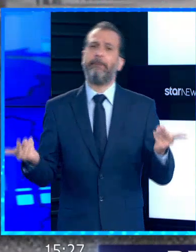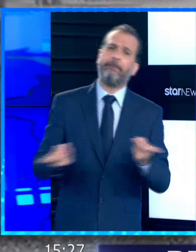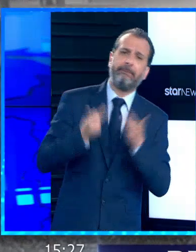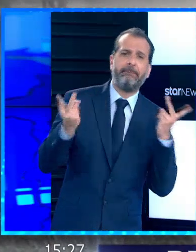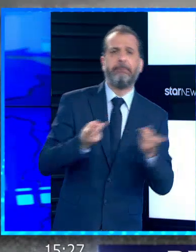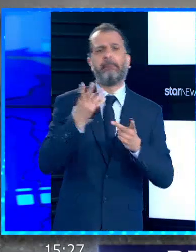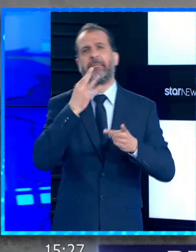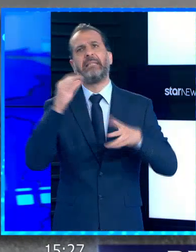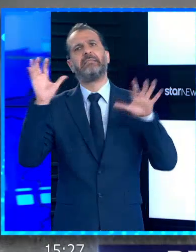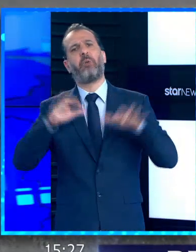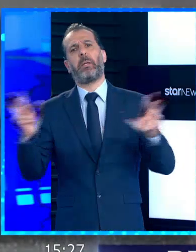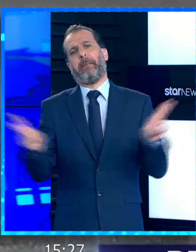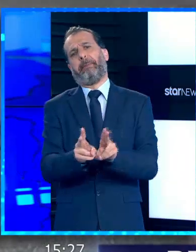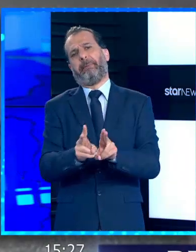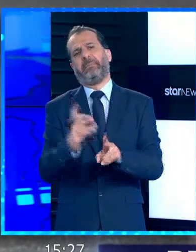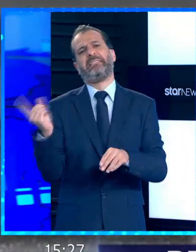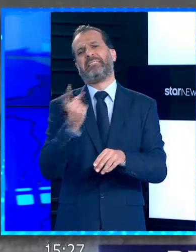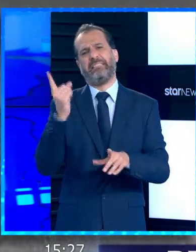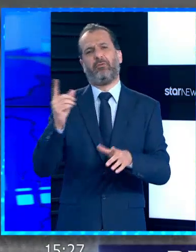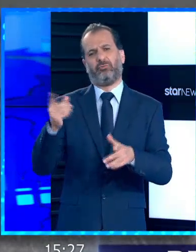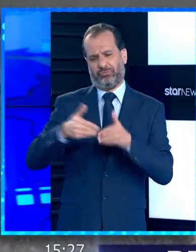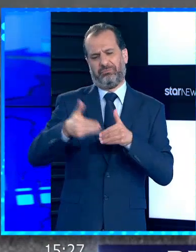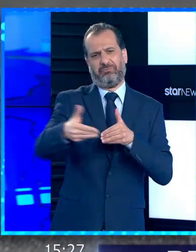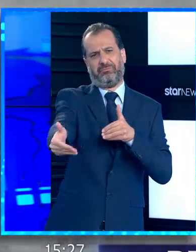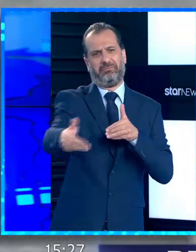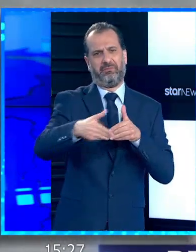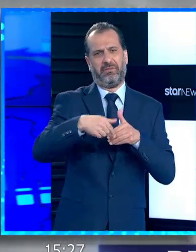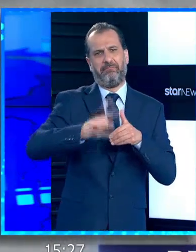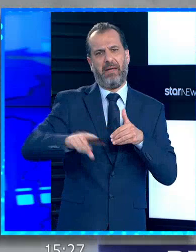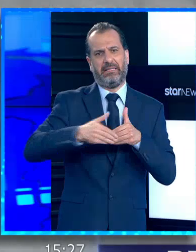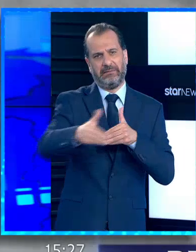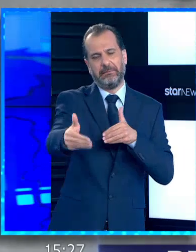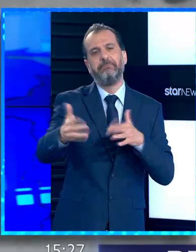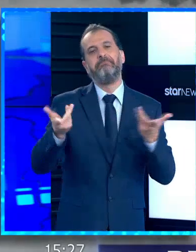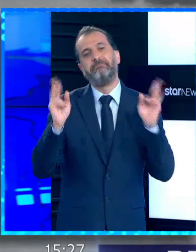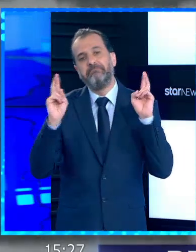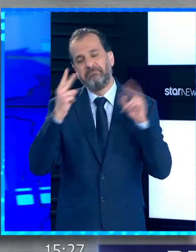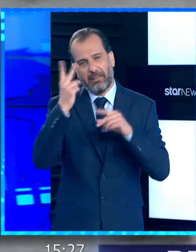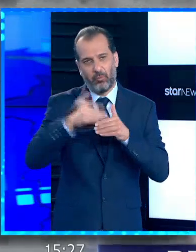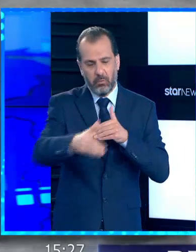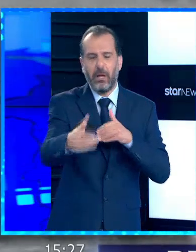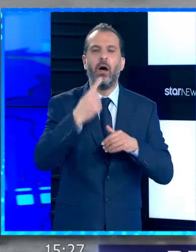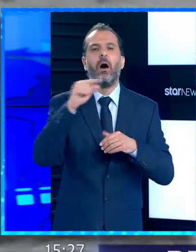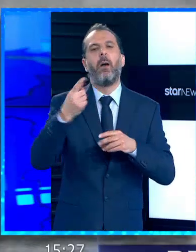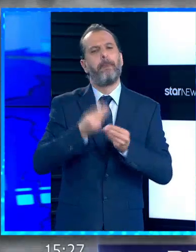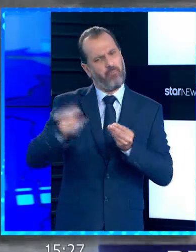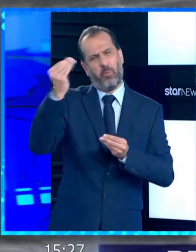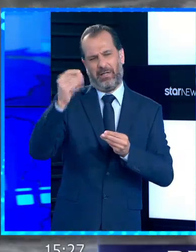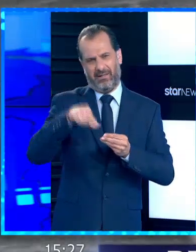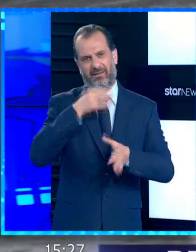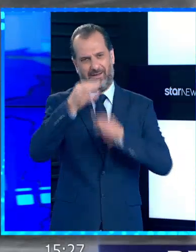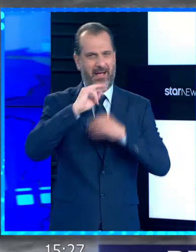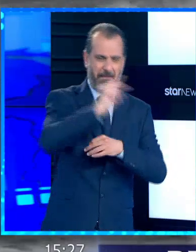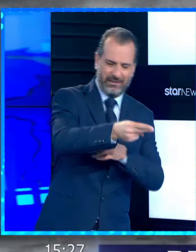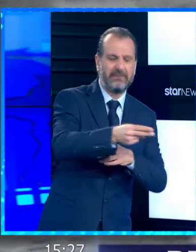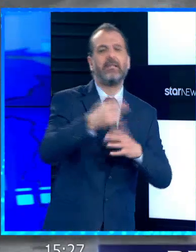ότι μπόρα είναι και θα περάσει, όπως μας λες, για τις επόμενες ημέρες. Περισσότερο γι' αυτό να πούμε. Χαρακτηριστικά πάντως